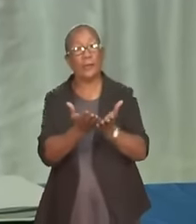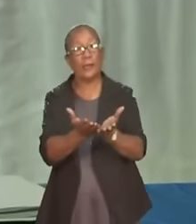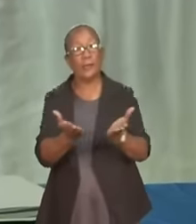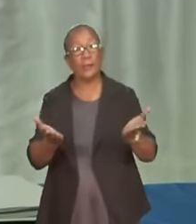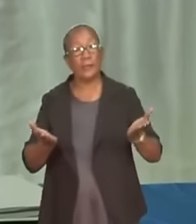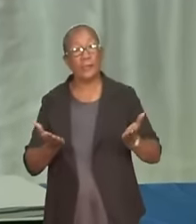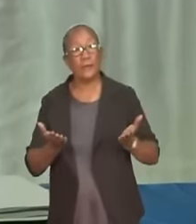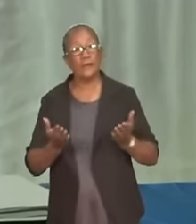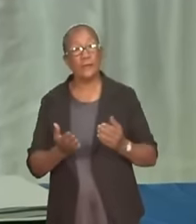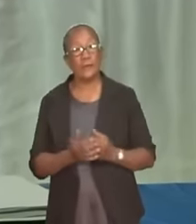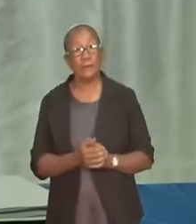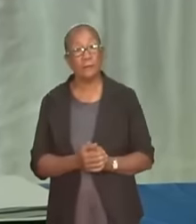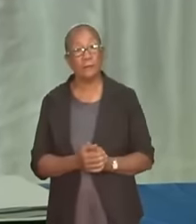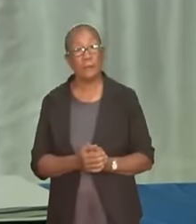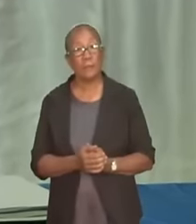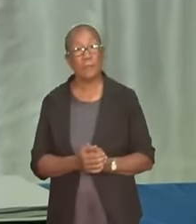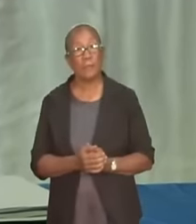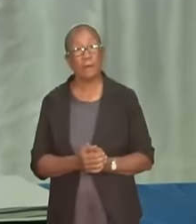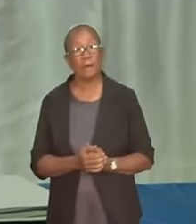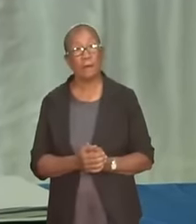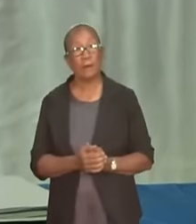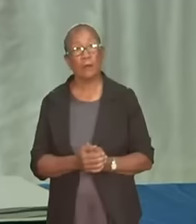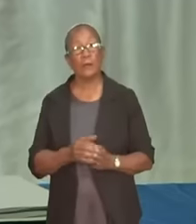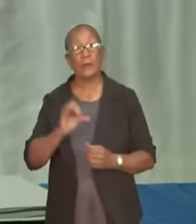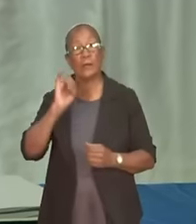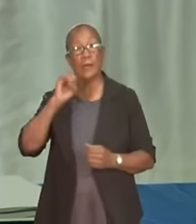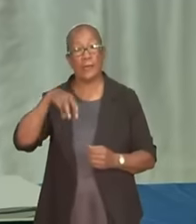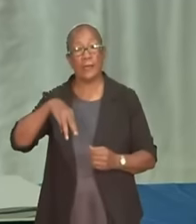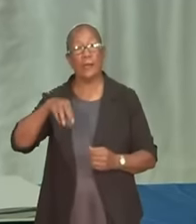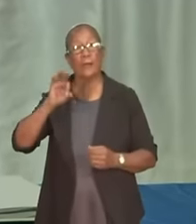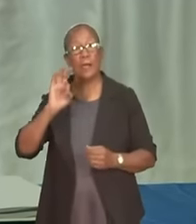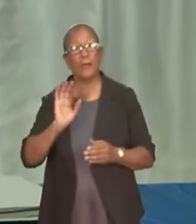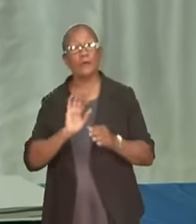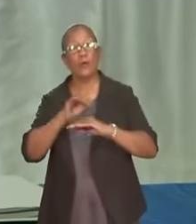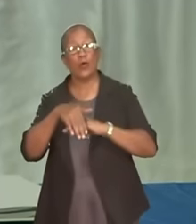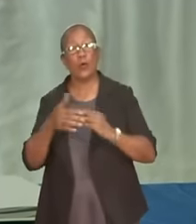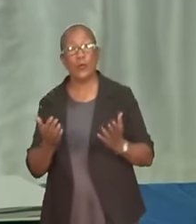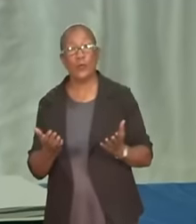aan die National Risk Assessment en ook aan IMF voor wat betreft ons